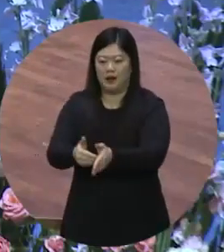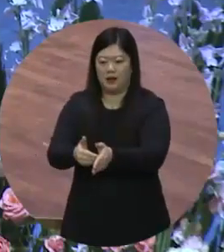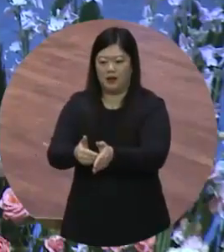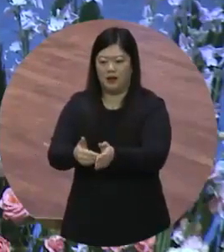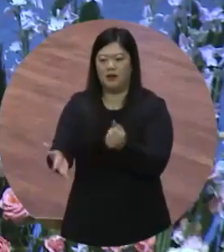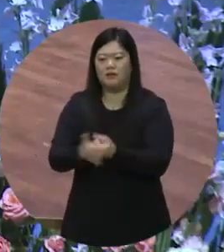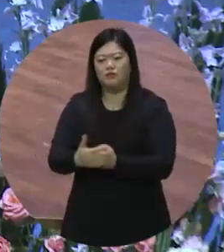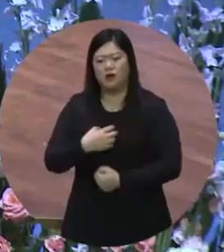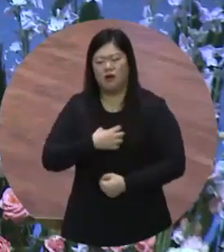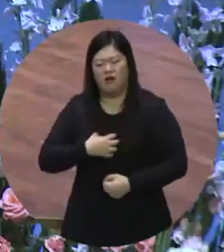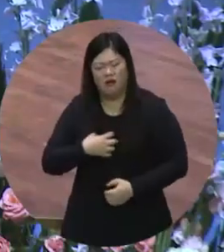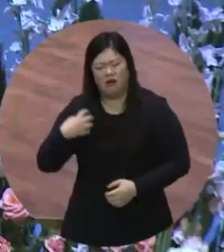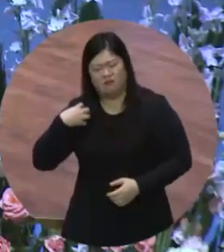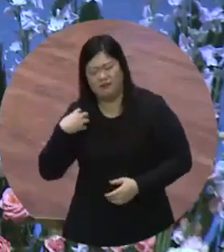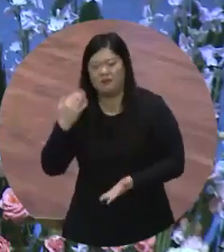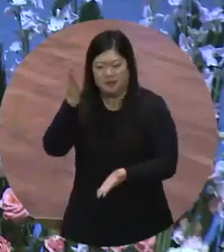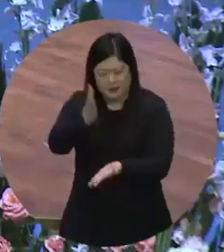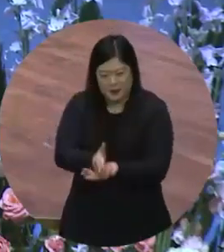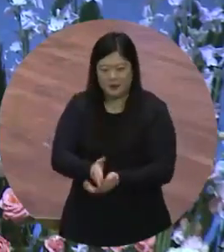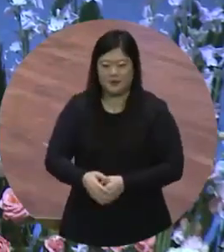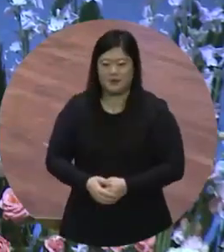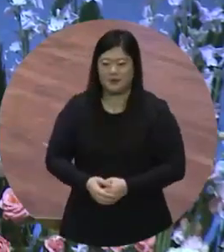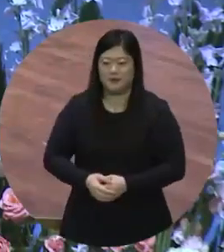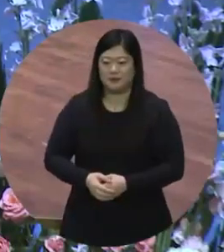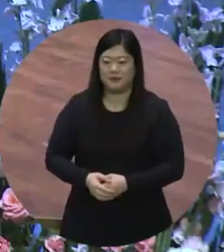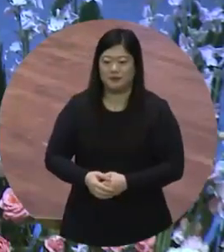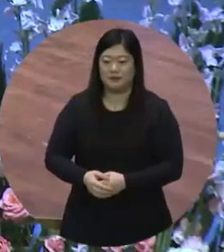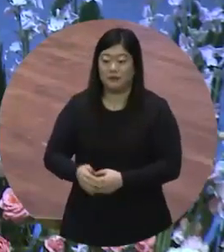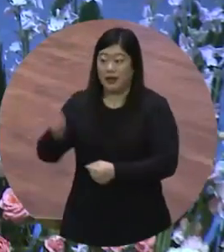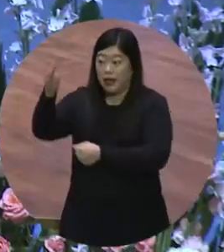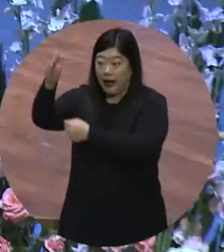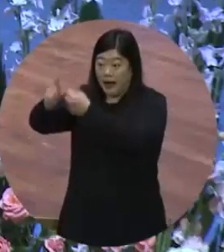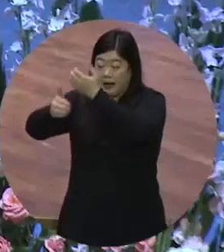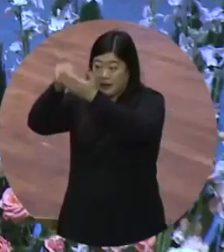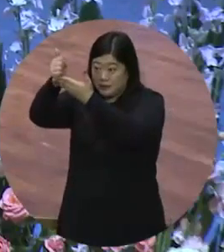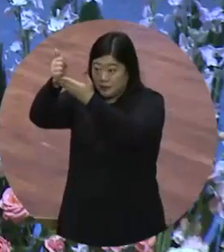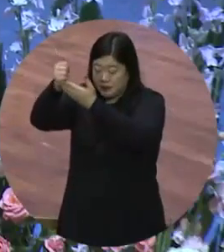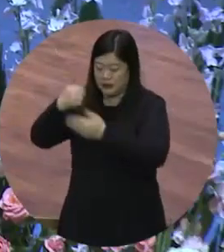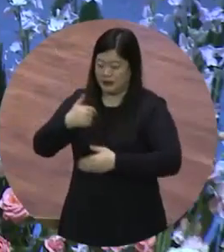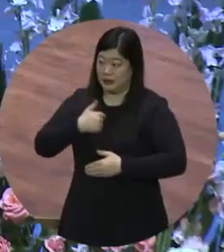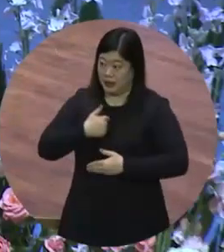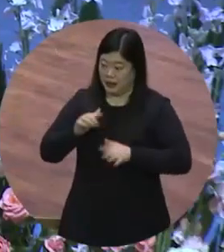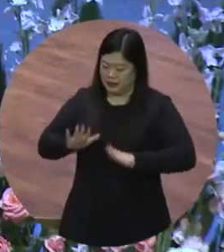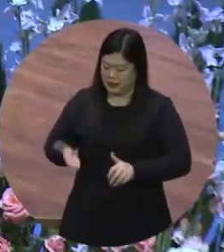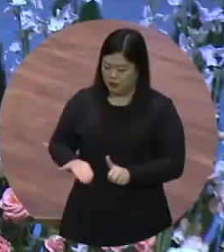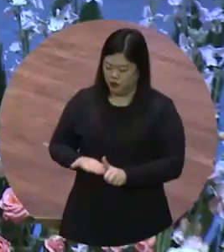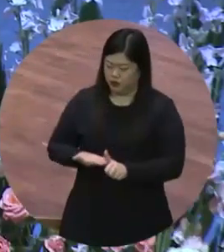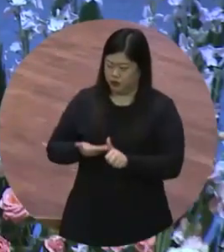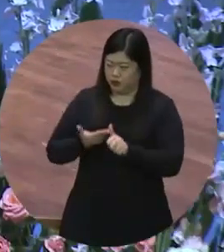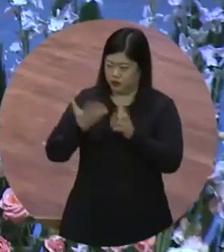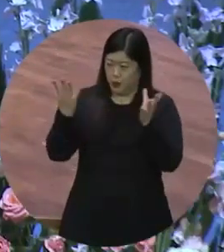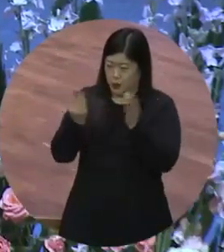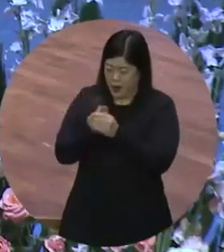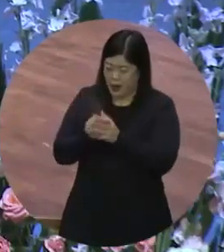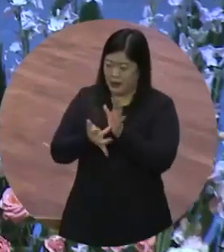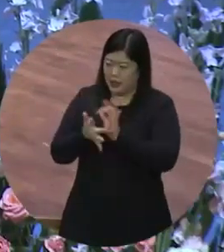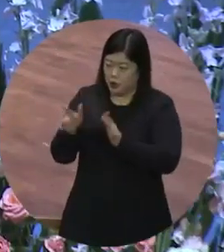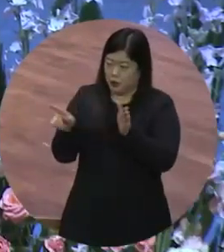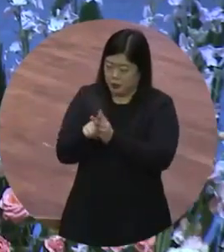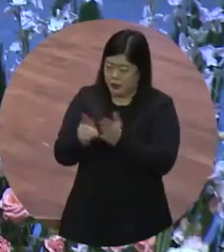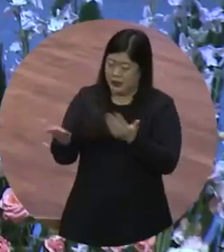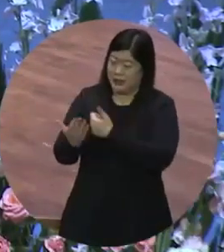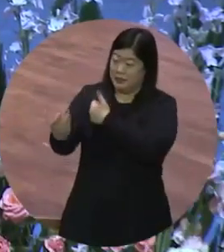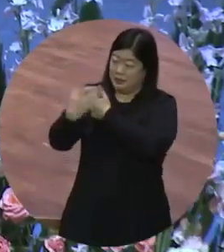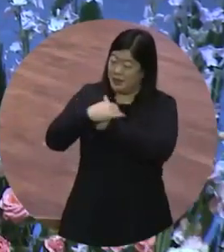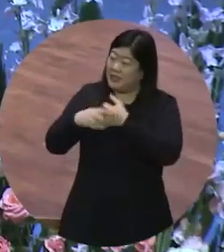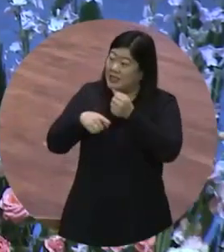바랍니다. 하나님이 나를 이 땅에 보내시고 나를 예수 믿게 하시고 나를 구원해 주시고 직분 주신